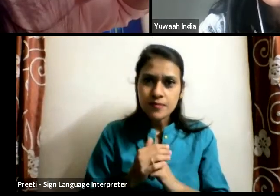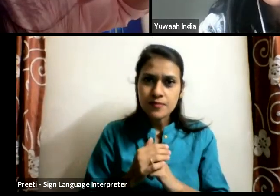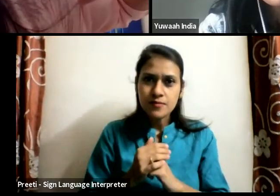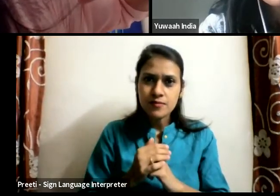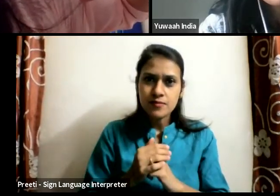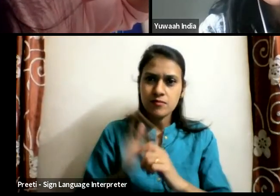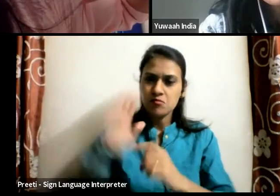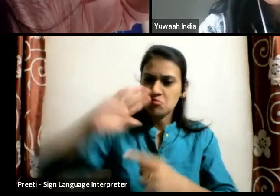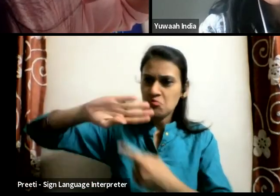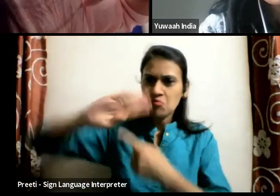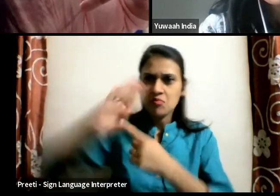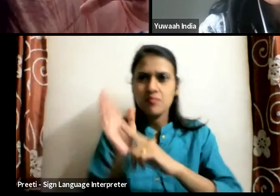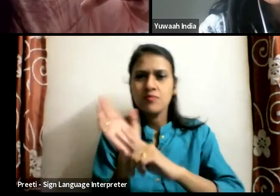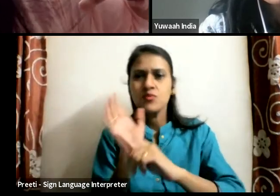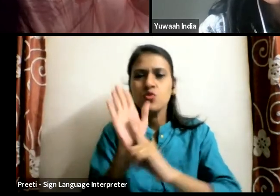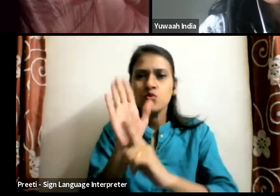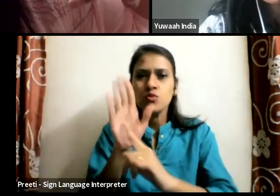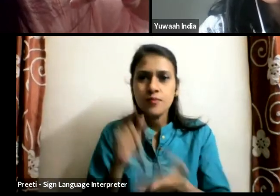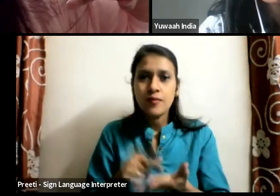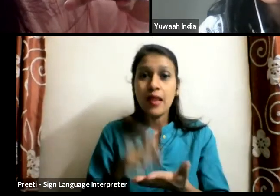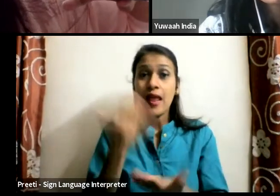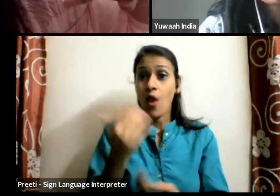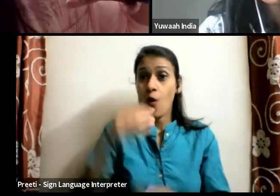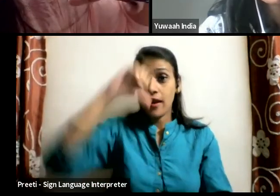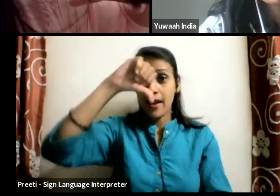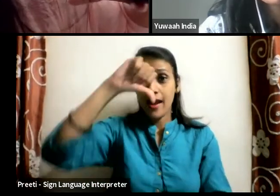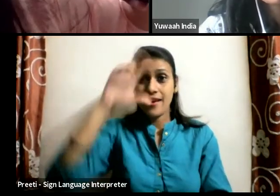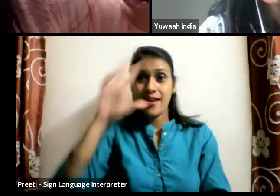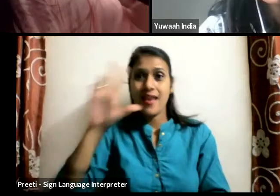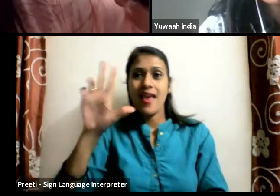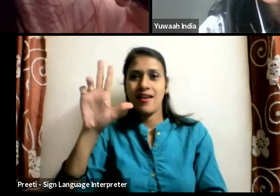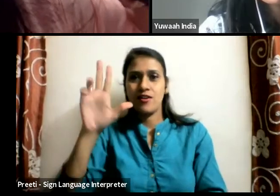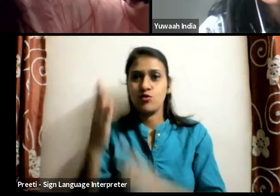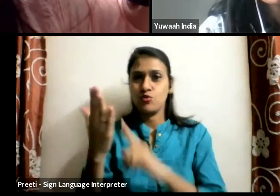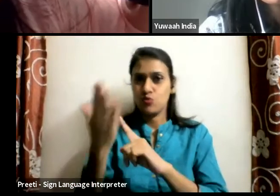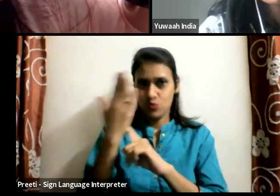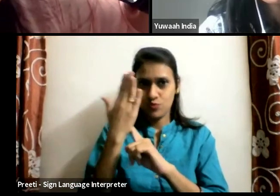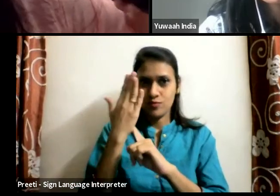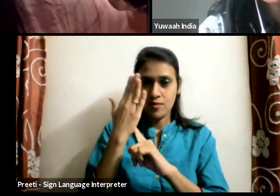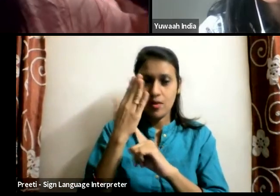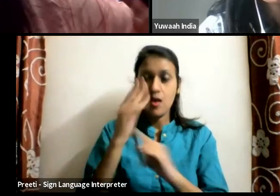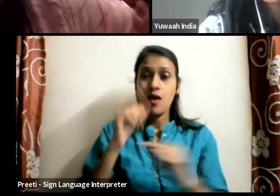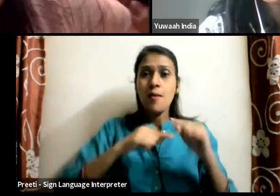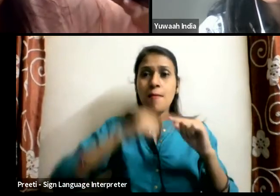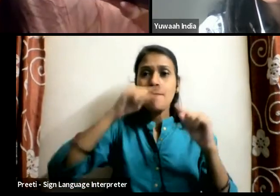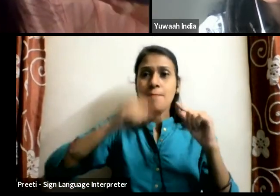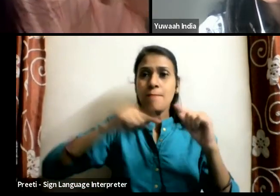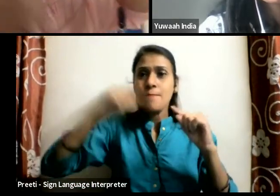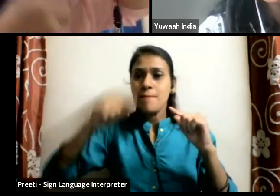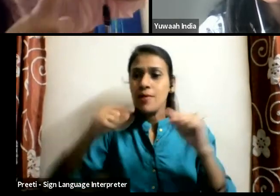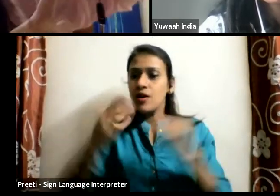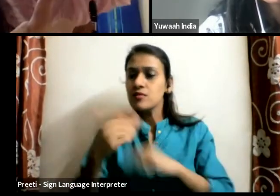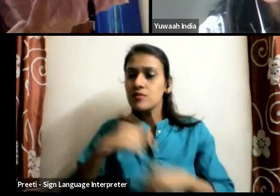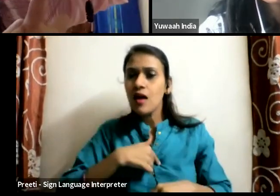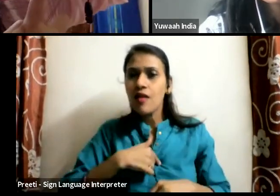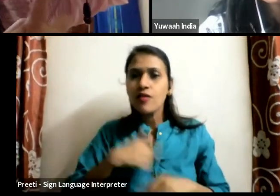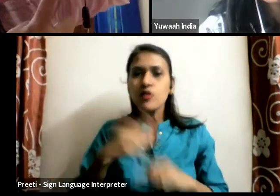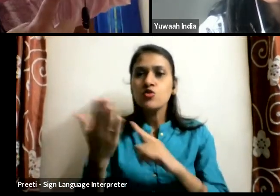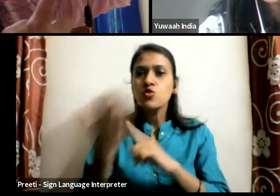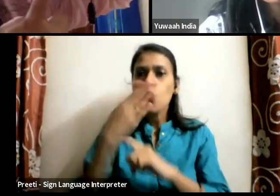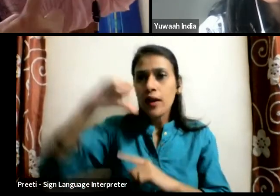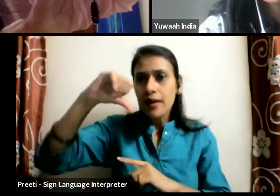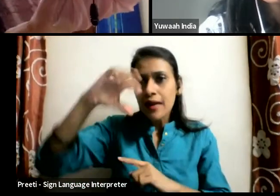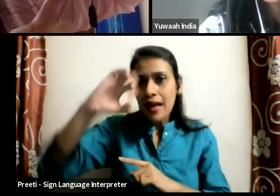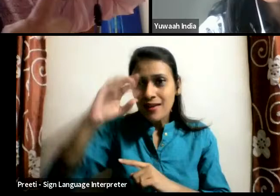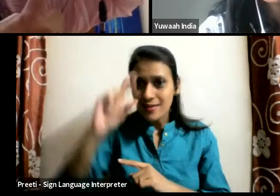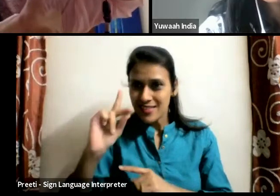है, अभी मेरी 98% सैचुरेशन है और मेरी पल्स रेट जो दिखा रहा है 90 है. ऐसी ही